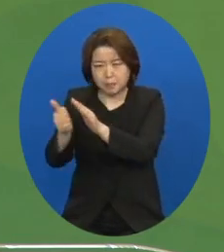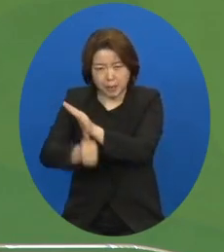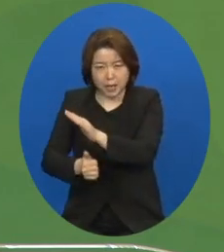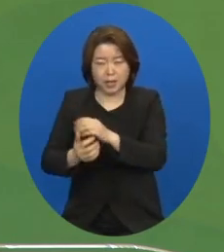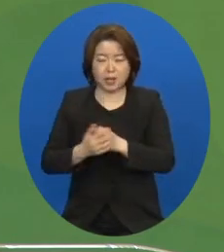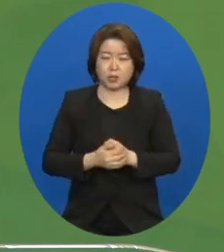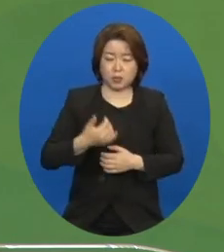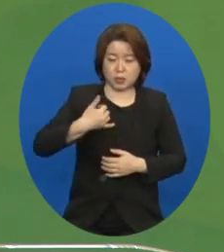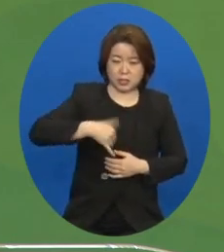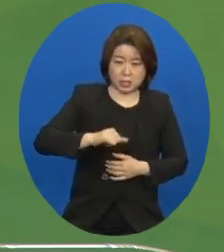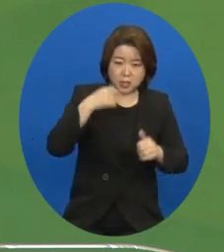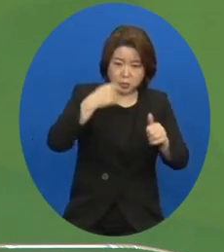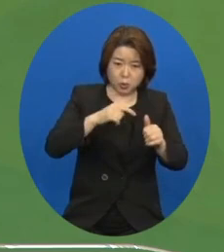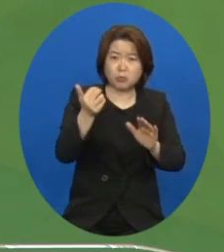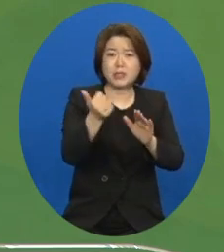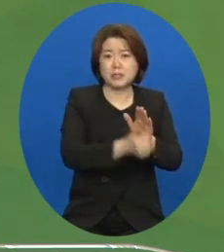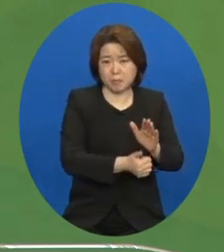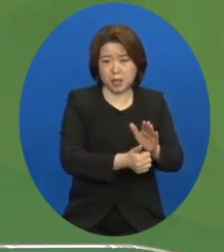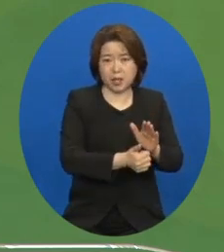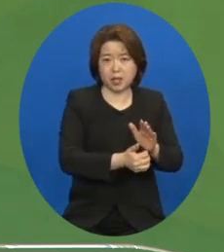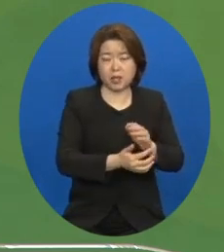교육에 실패하고,